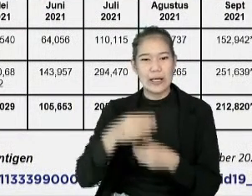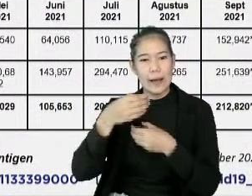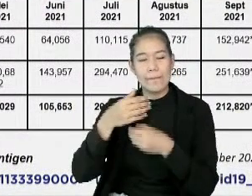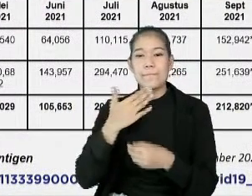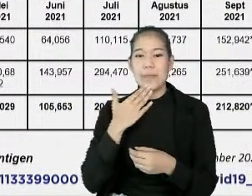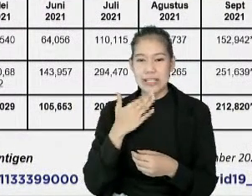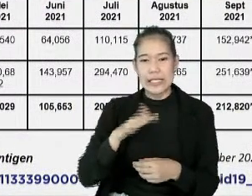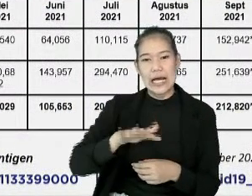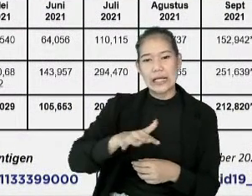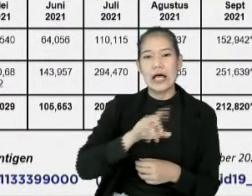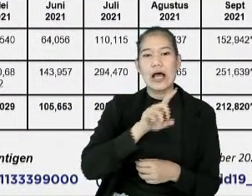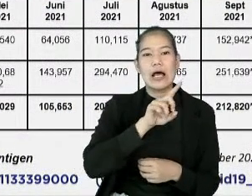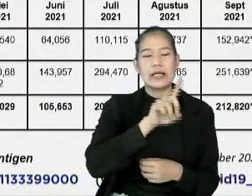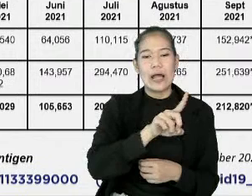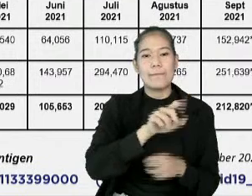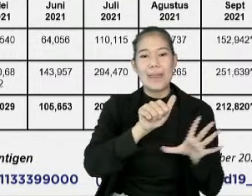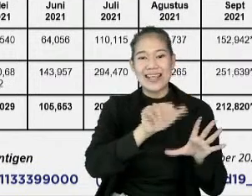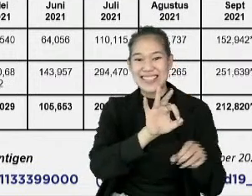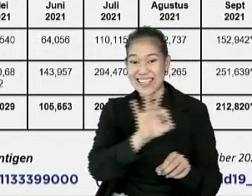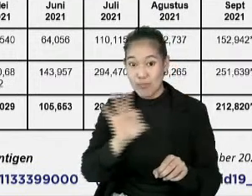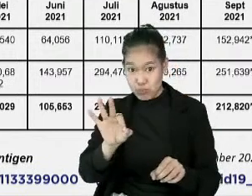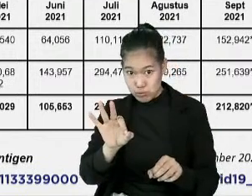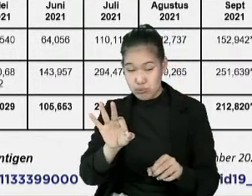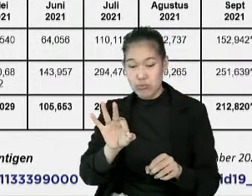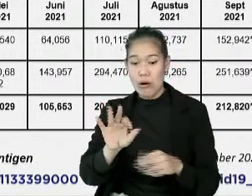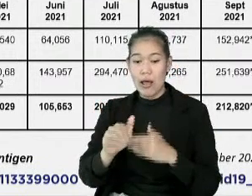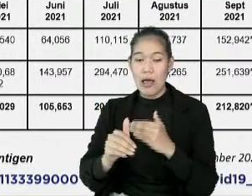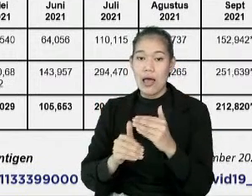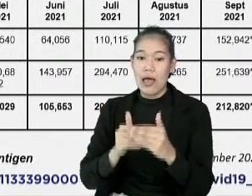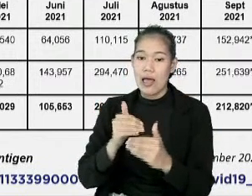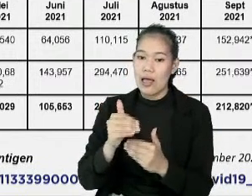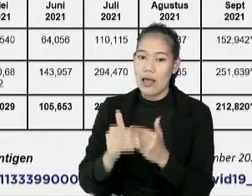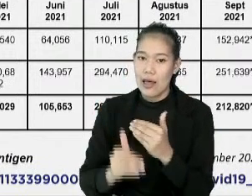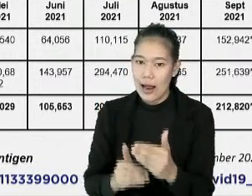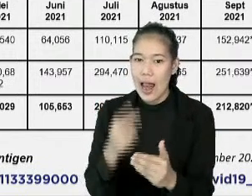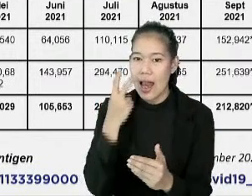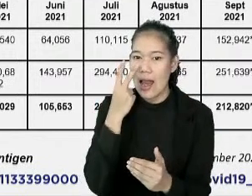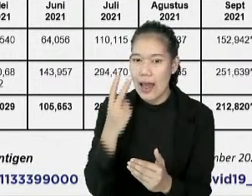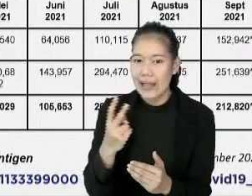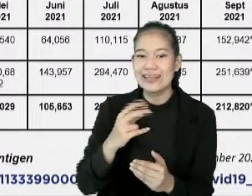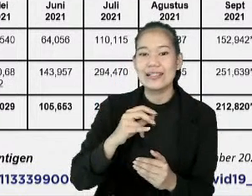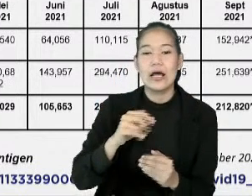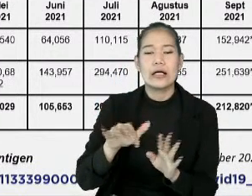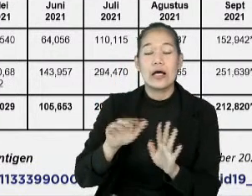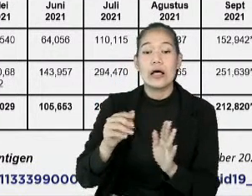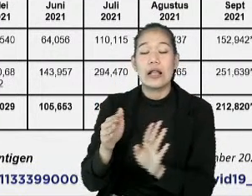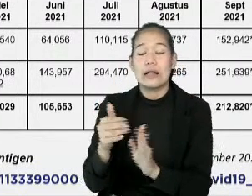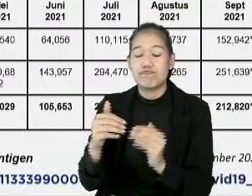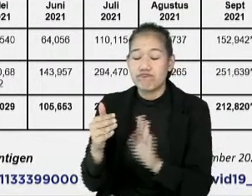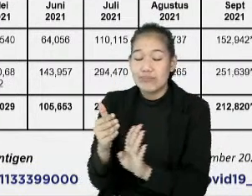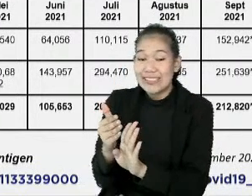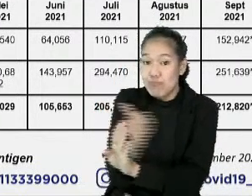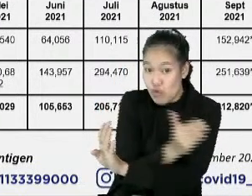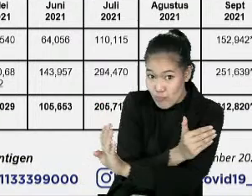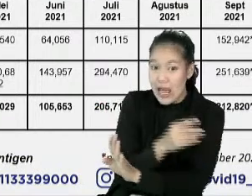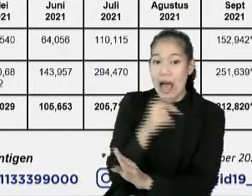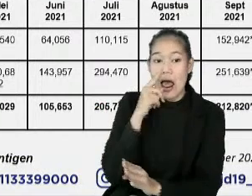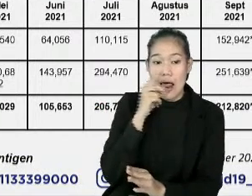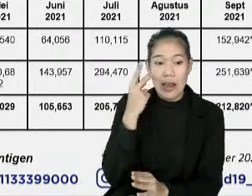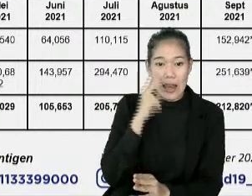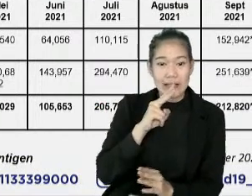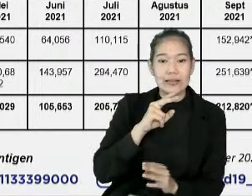hanya 16.000 spesimen per hari kemudian kita lihat kita narik deh ke Januari jadi Sudah dari bulan